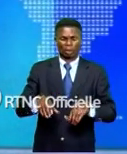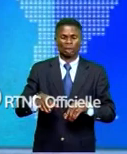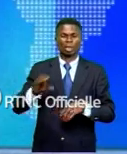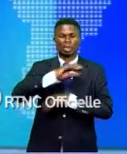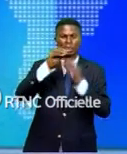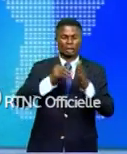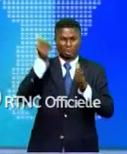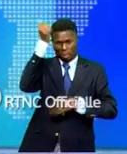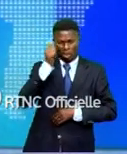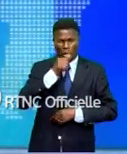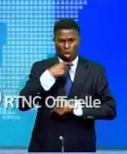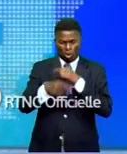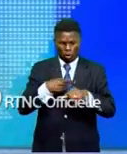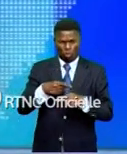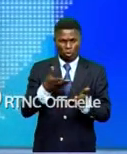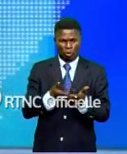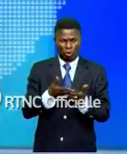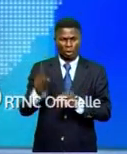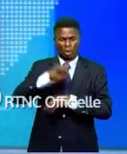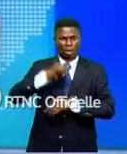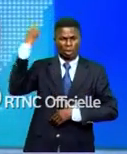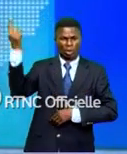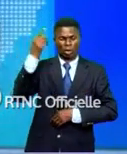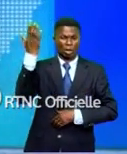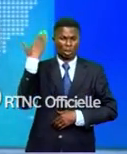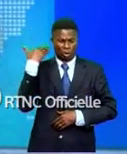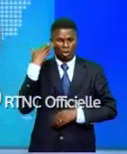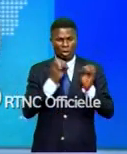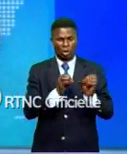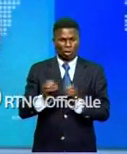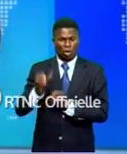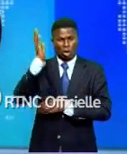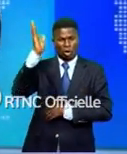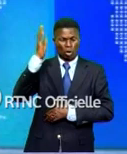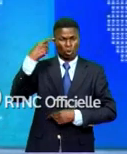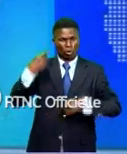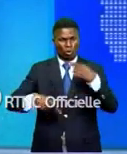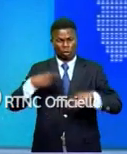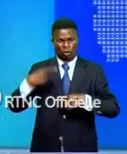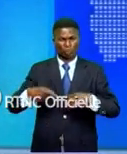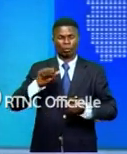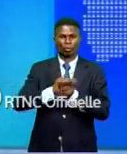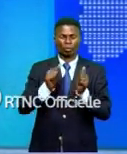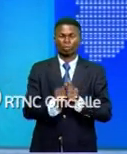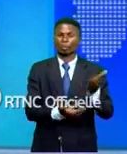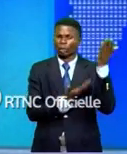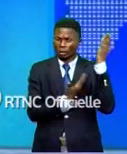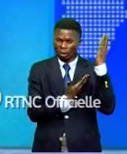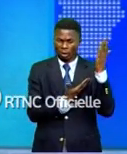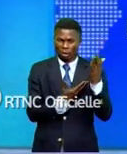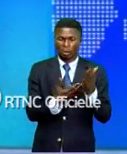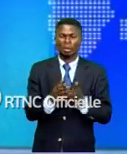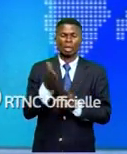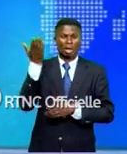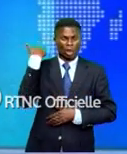en marge bien évidemment de la Journée internationale de l'eau, a organisé une conférence débat sur l'importance de cette